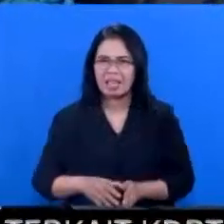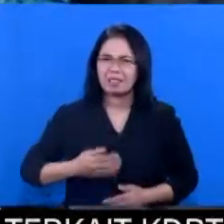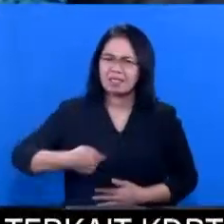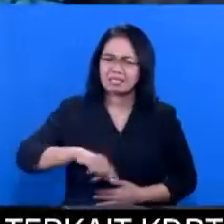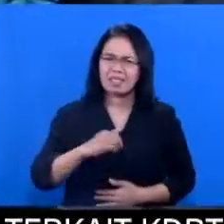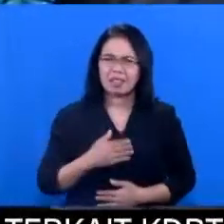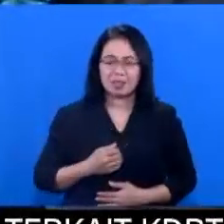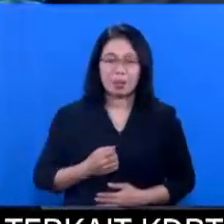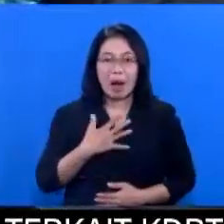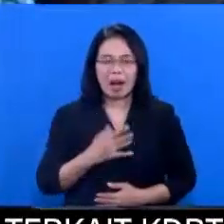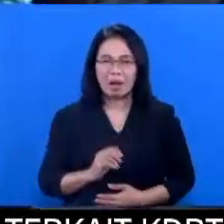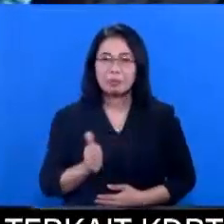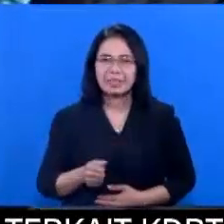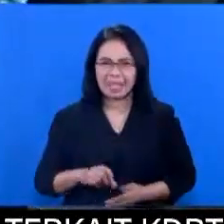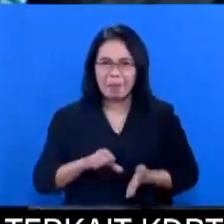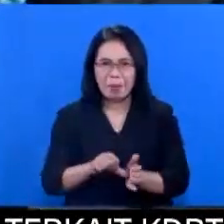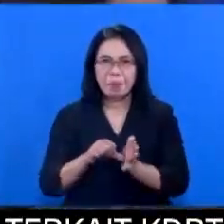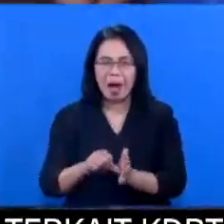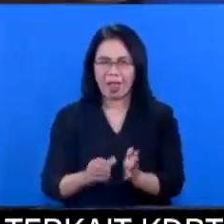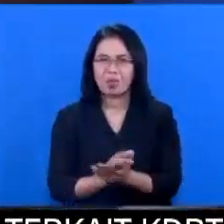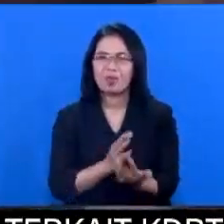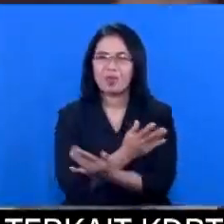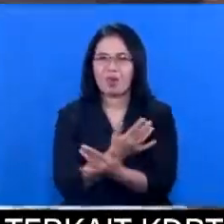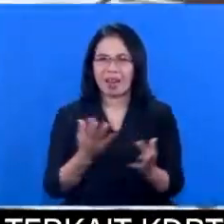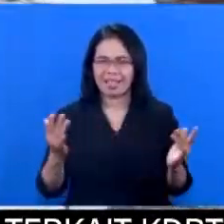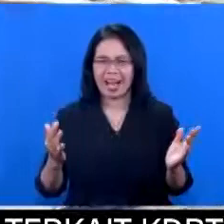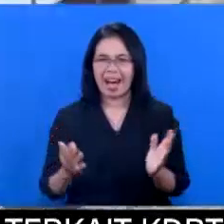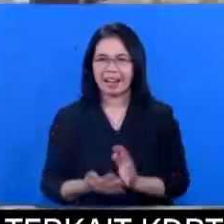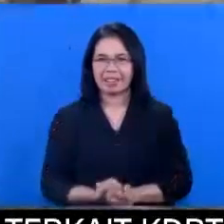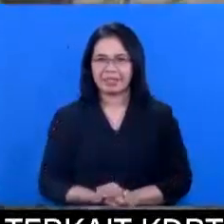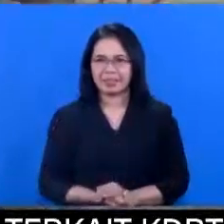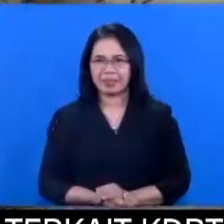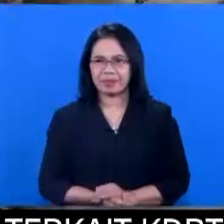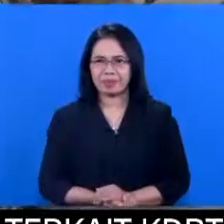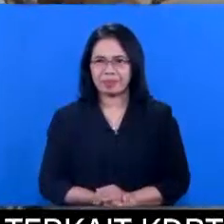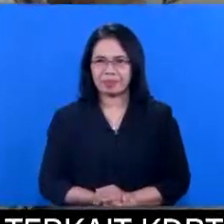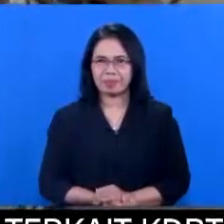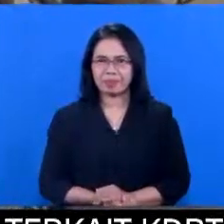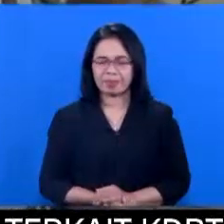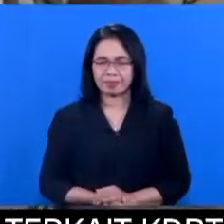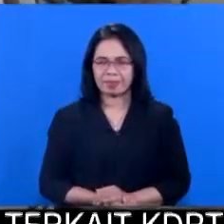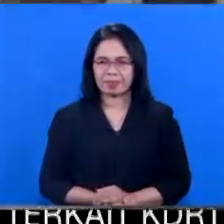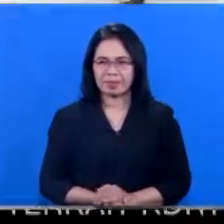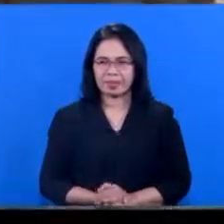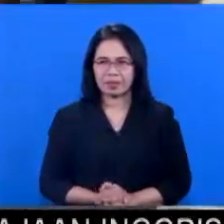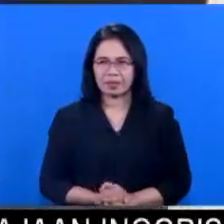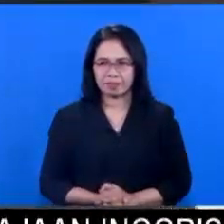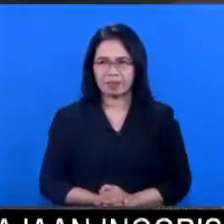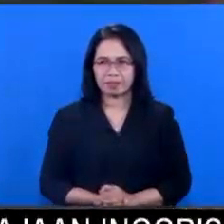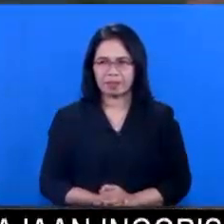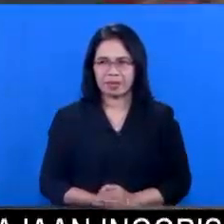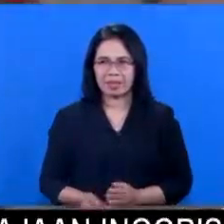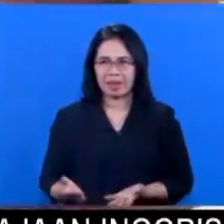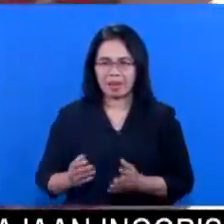ini diharapkan dapat meringankan beban masyarakat di tengah masa penerapan PPKM darurat. Sekaligus tetap dapat merasakan